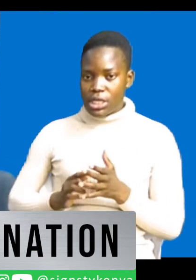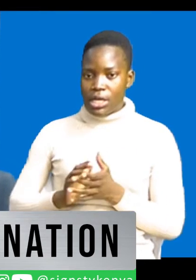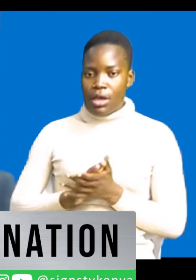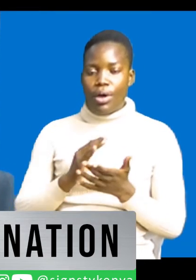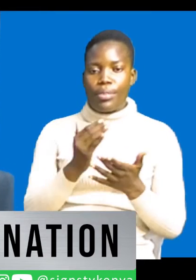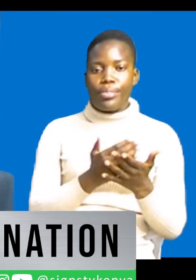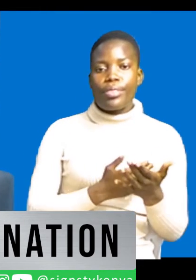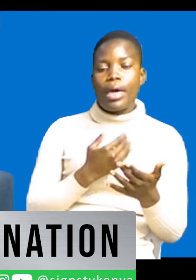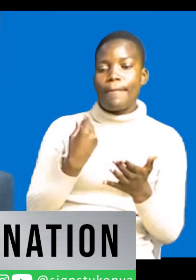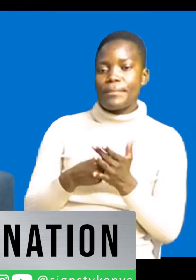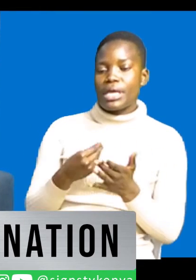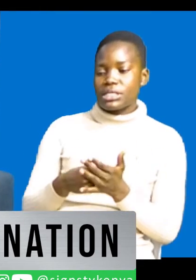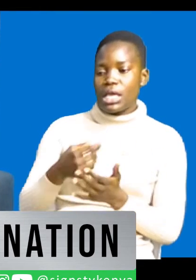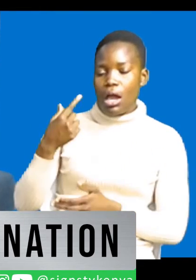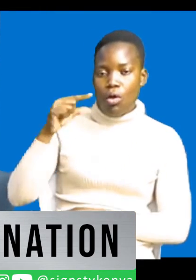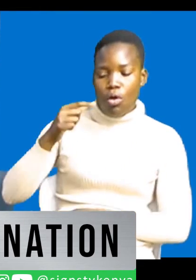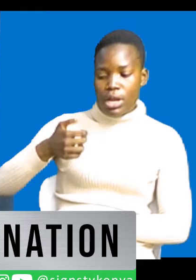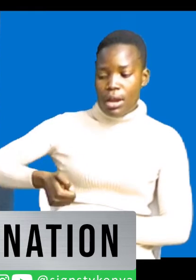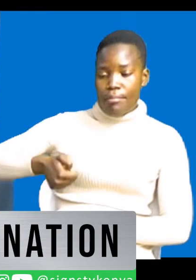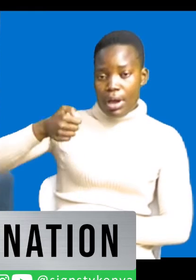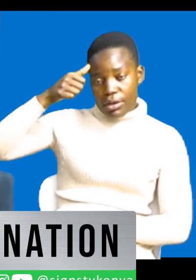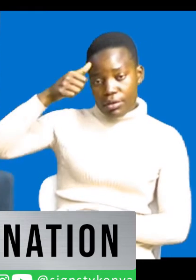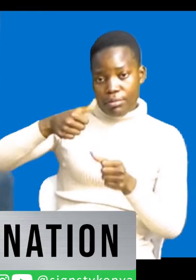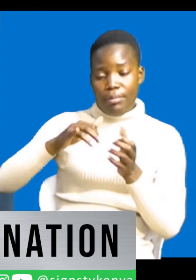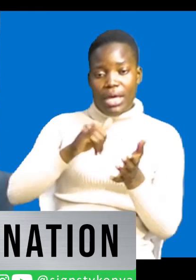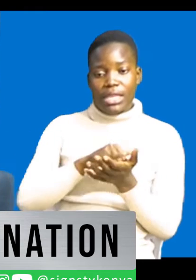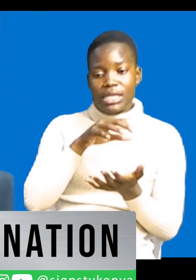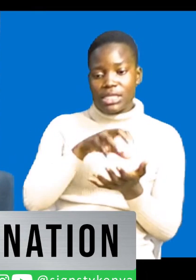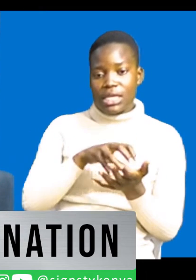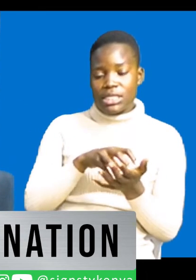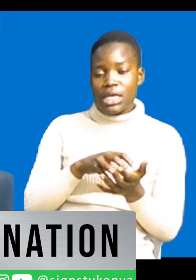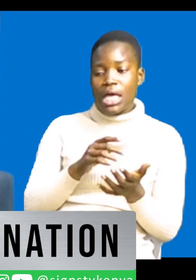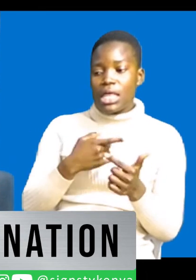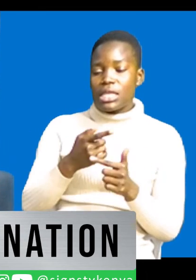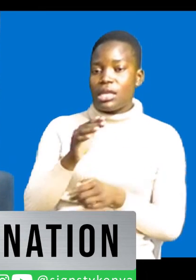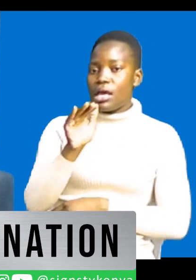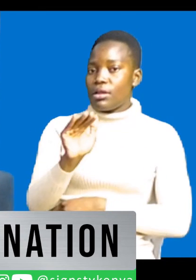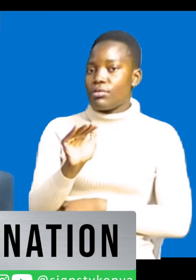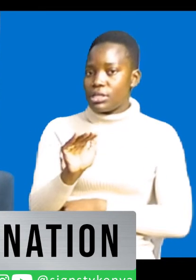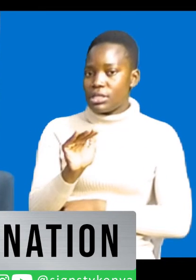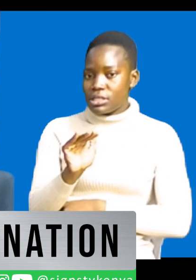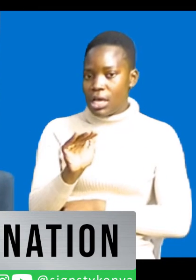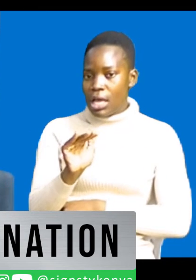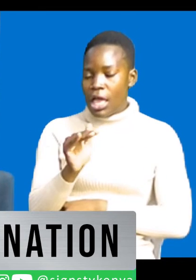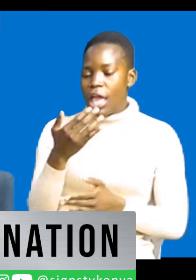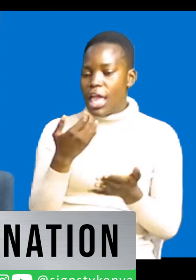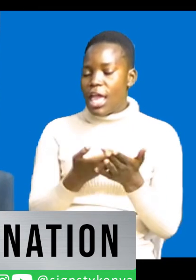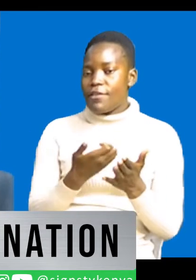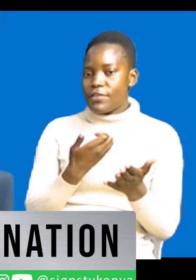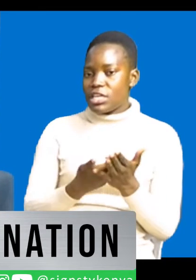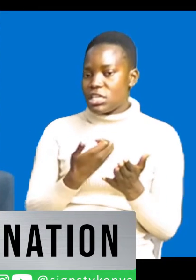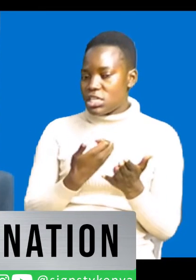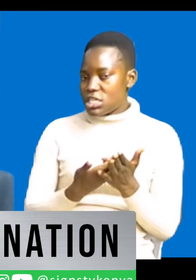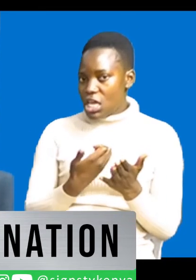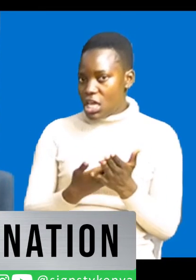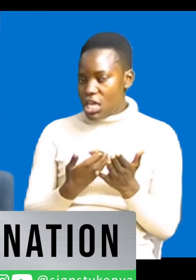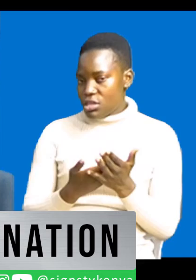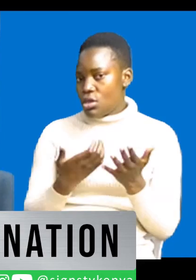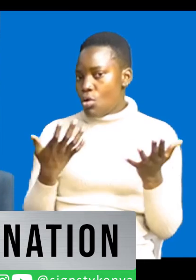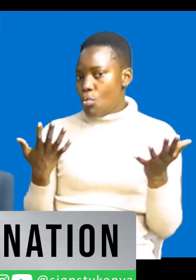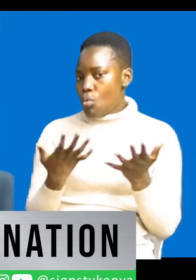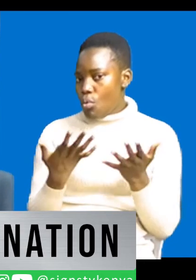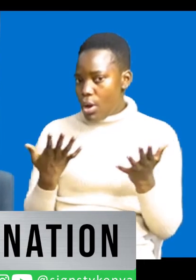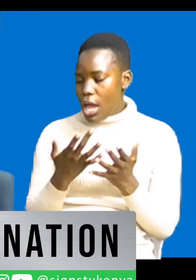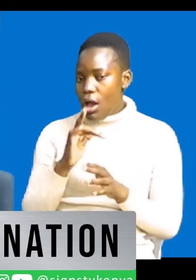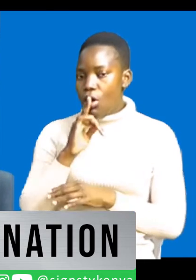za Goldenberg. You remember that case? Na akaulizwa wapi hiyo kitu ya kuonyesha hiyo nini ilitoka